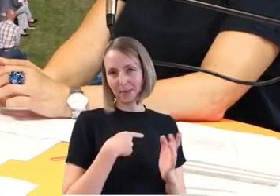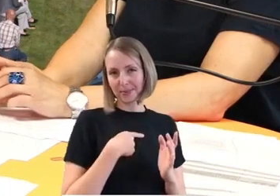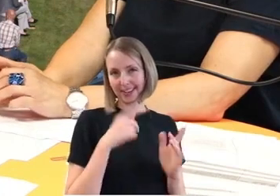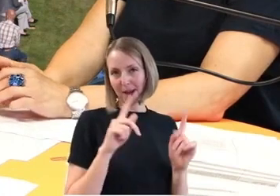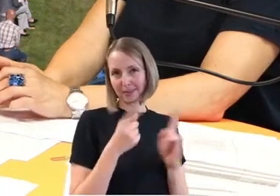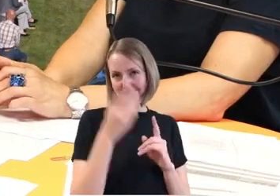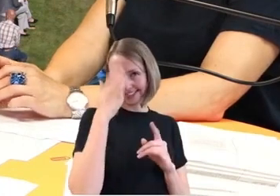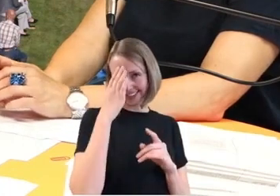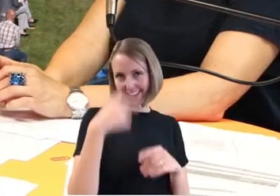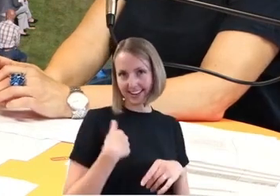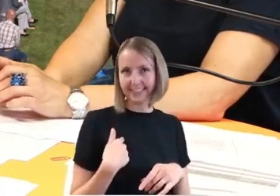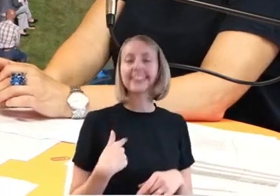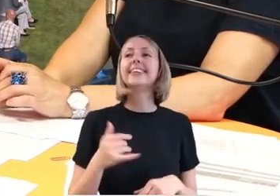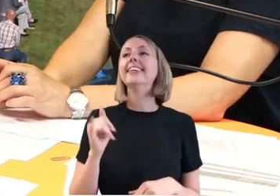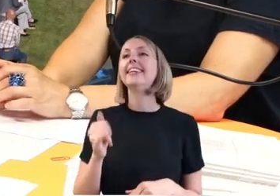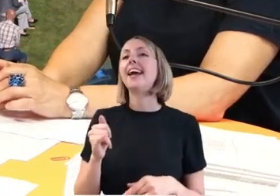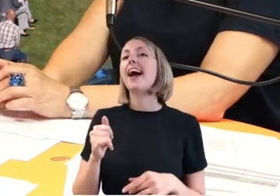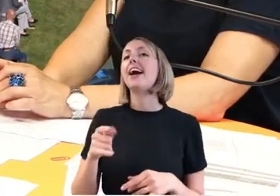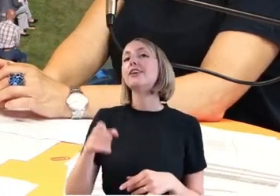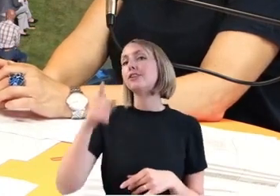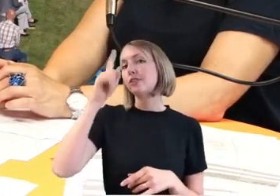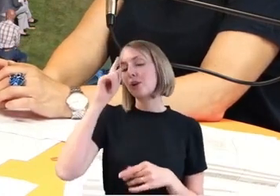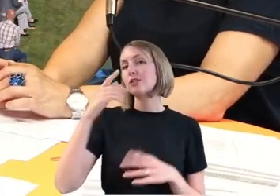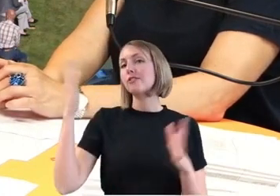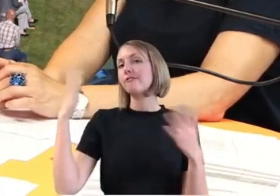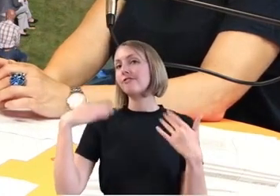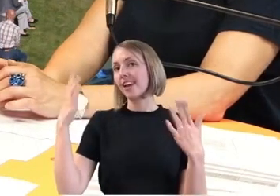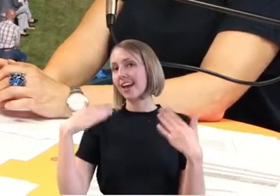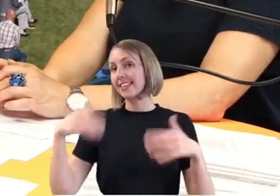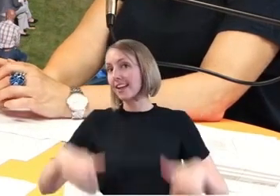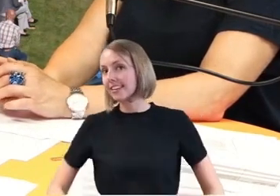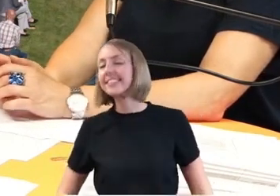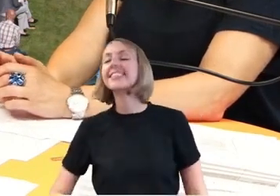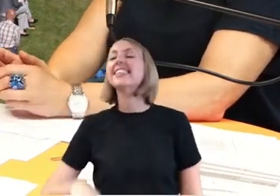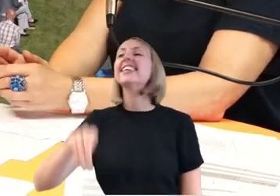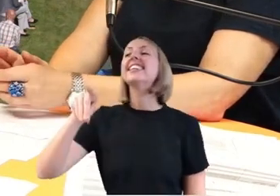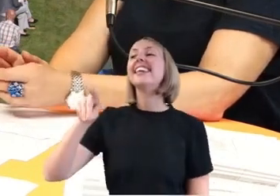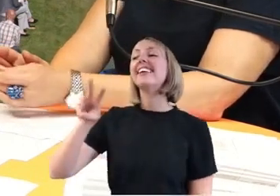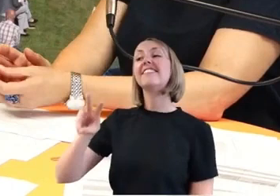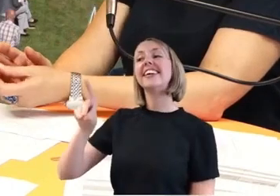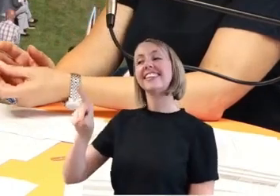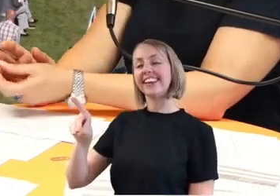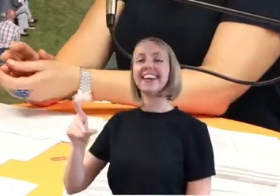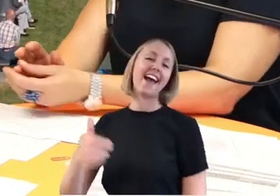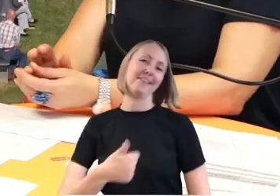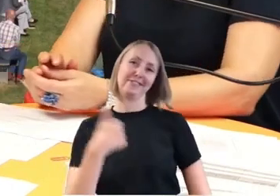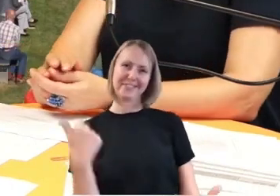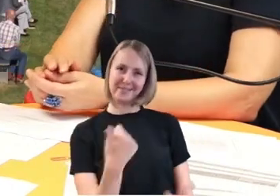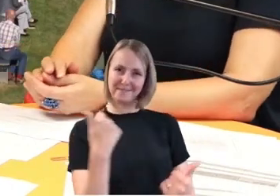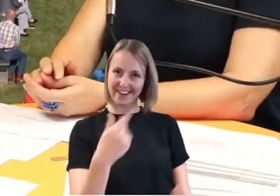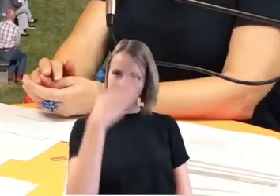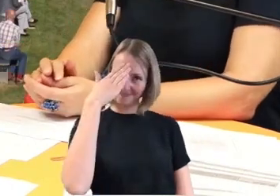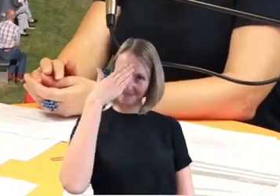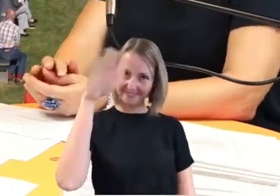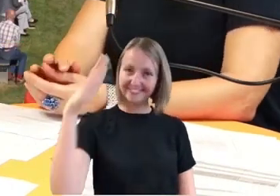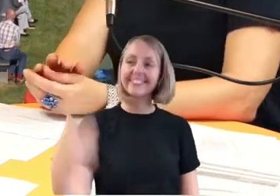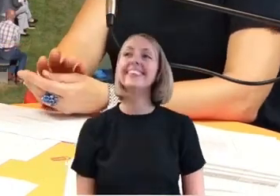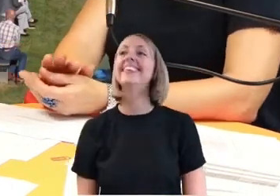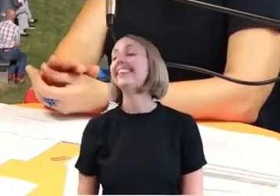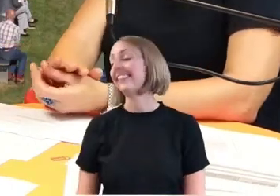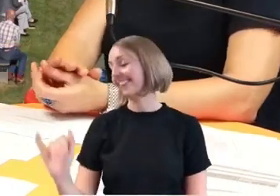es sehen den deutschen wetterdienst die wiese hervorragend funktioniert auch anderes raum genau zu sagen